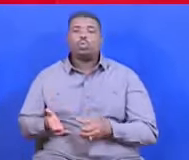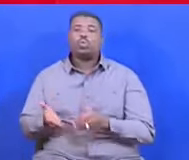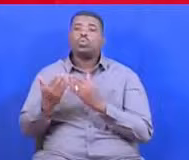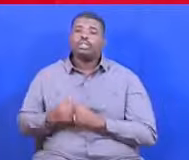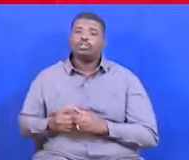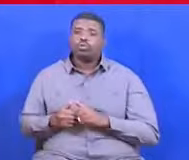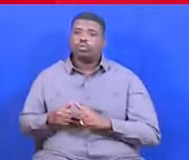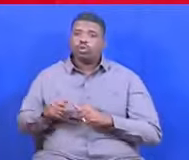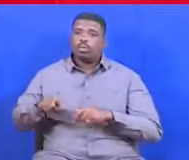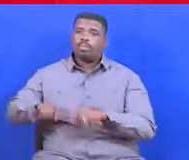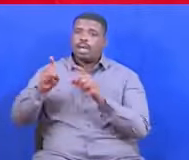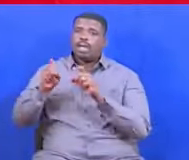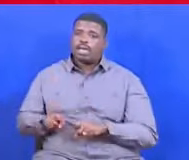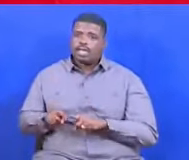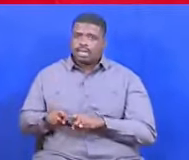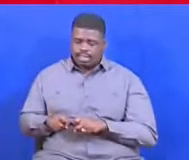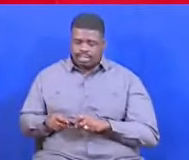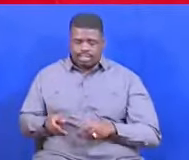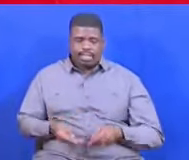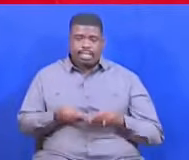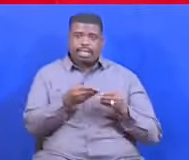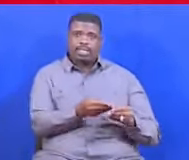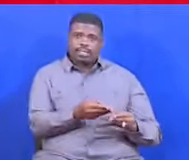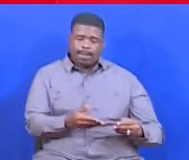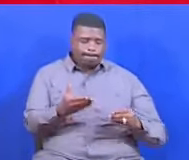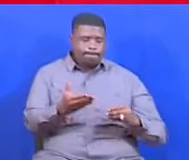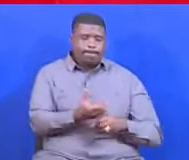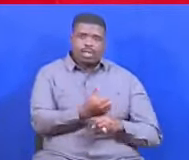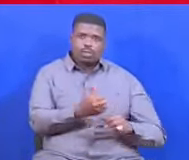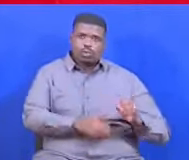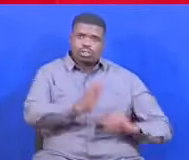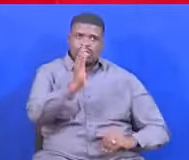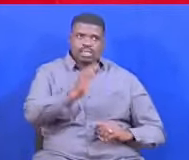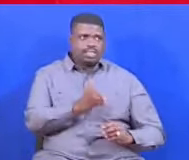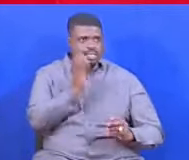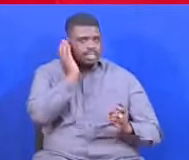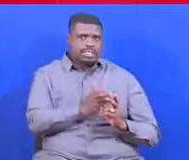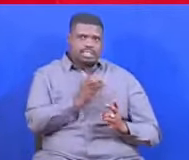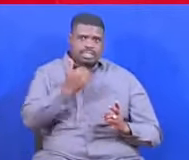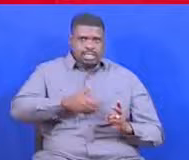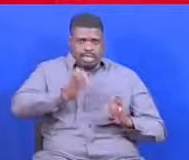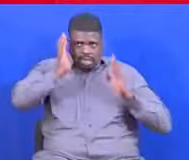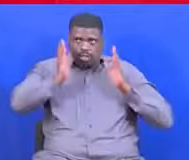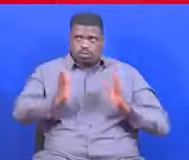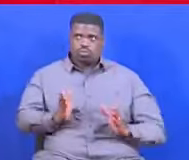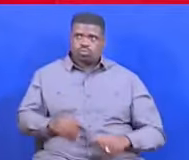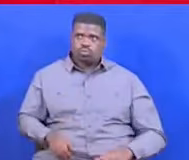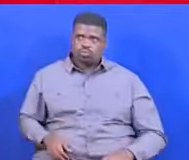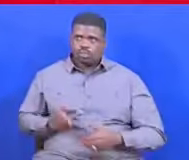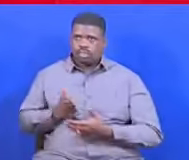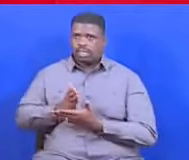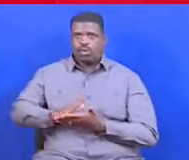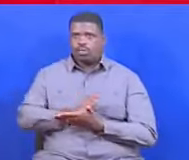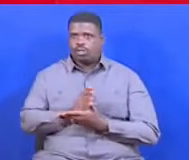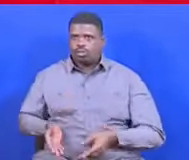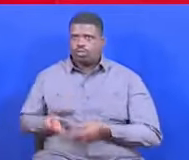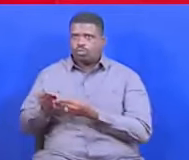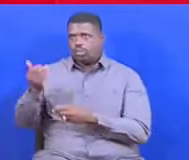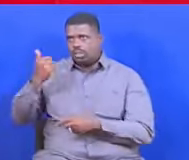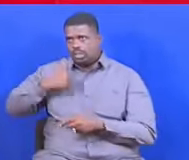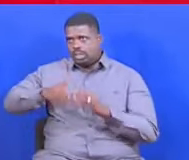ile ili iweze kuleta pato zaidi kwa ajili ya serikali kuu na iweze kutoa gawio katika serikali